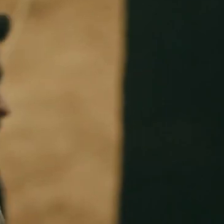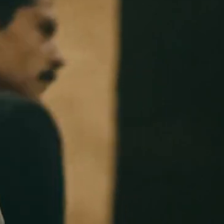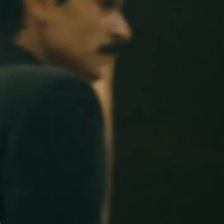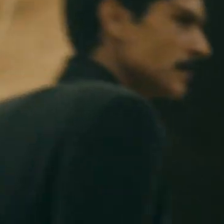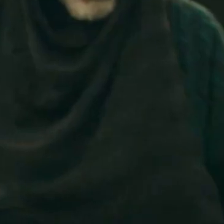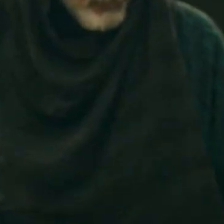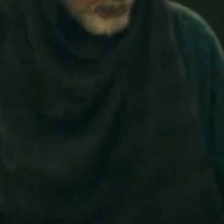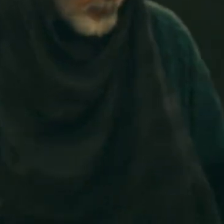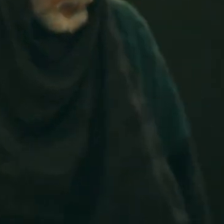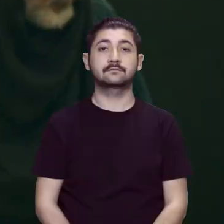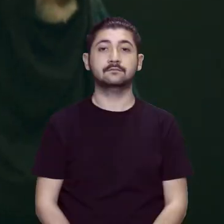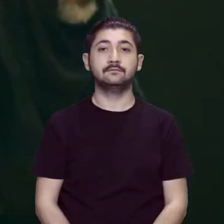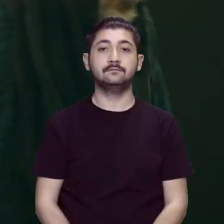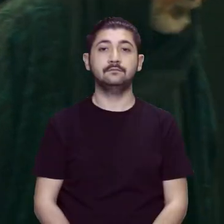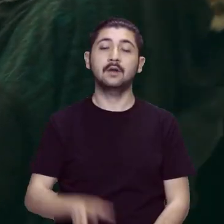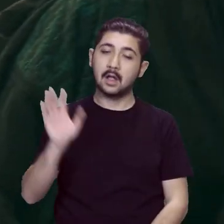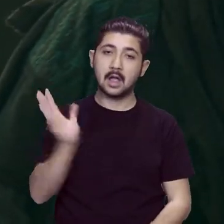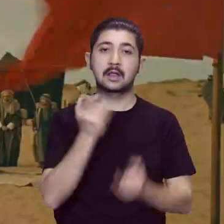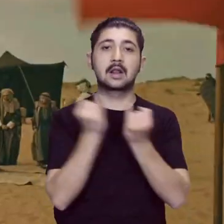Haydi kardeşler.